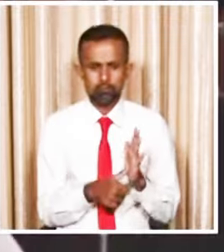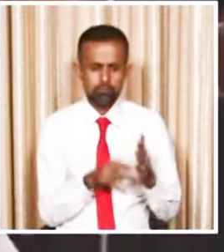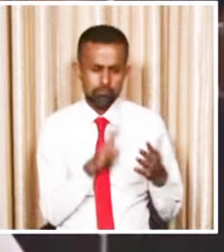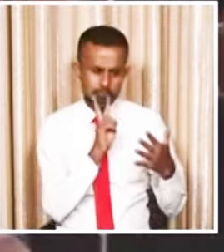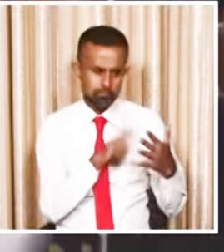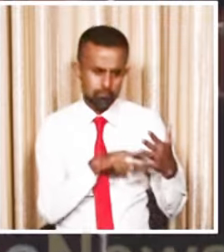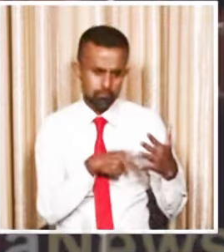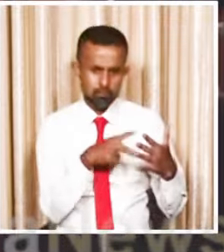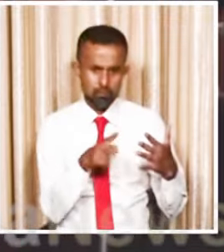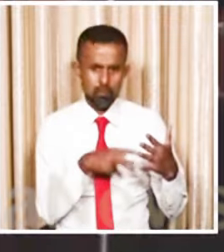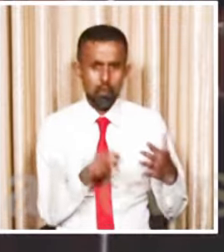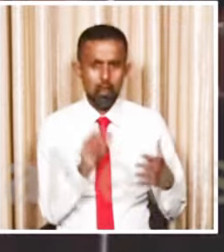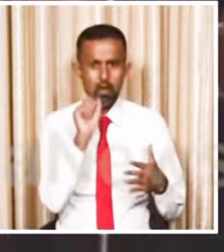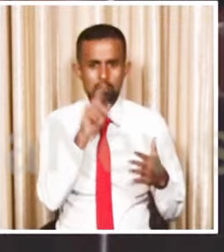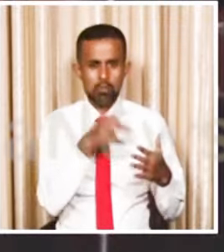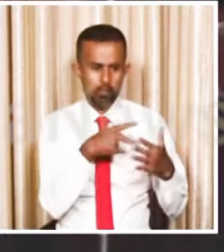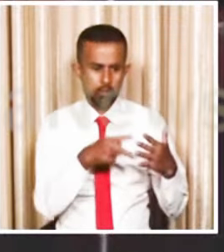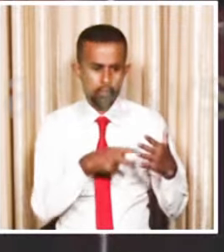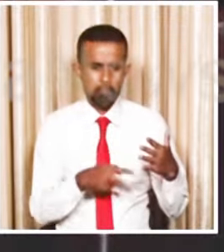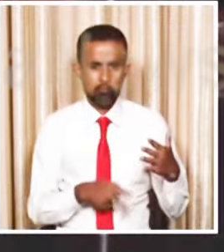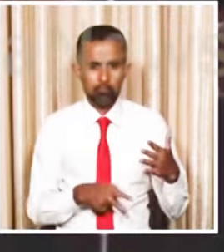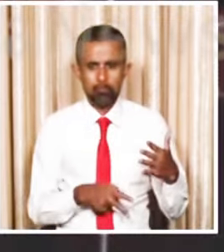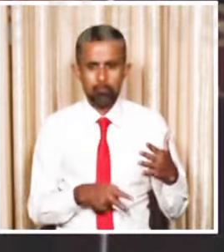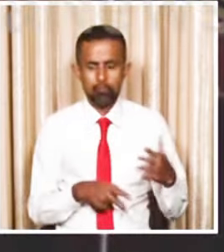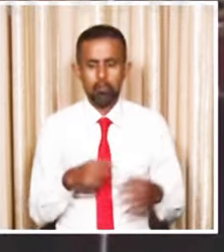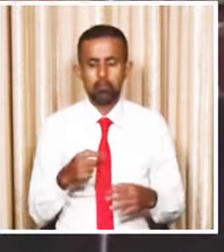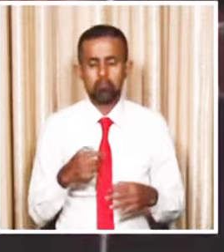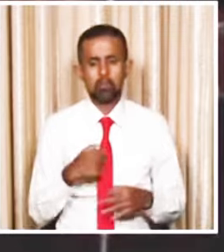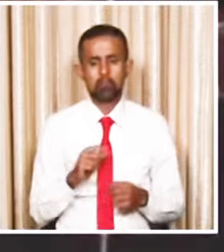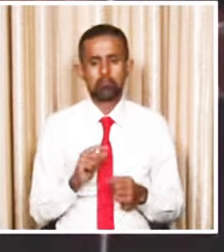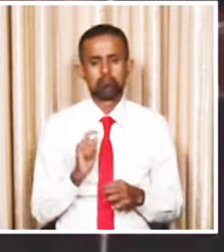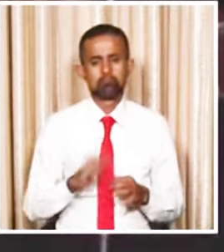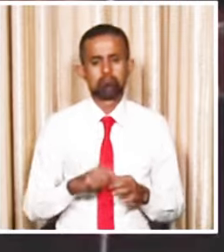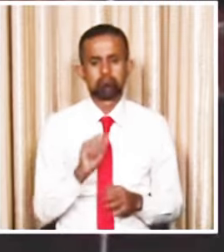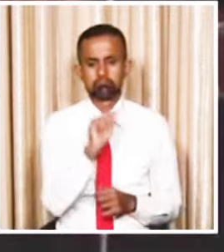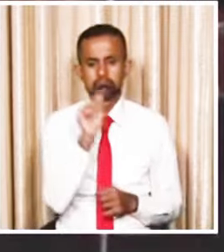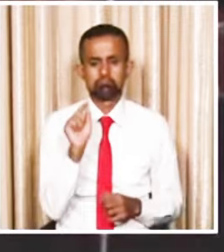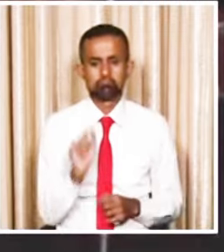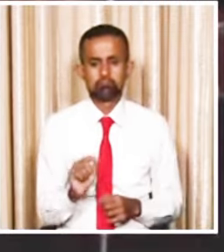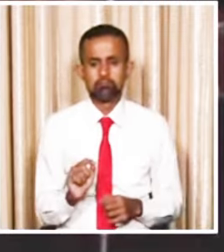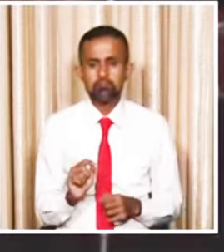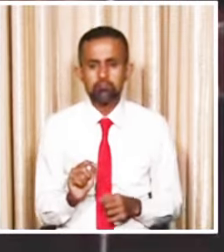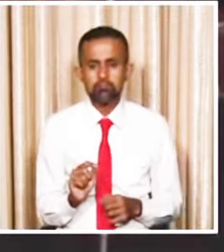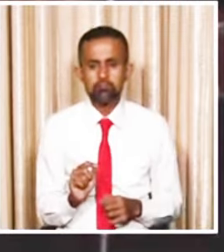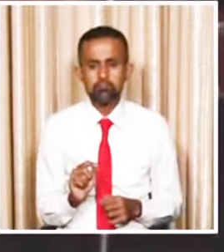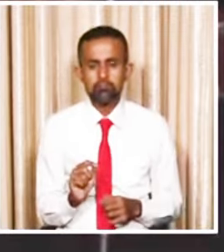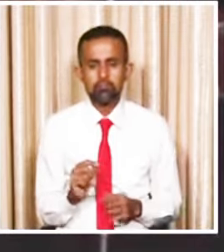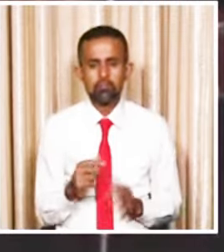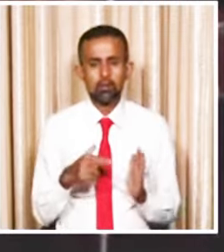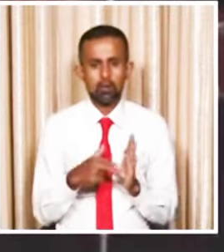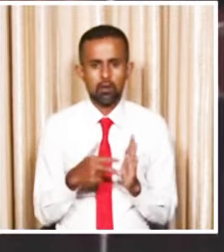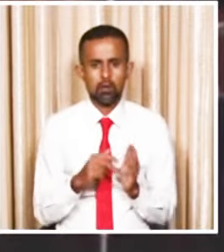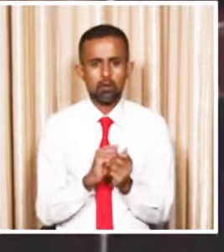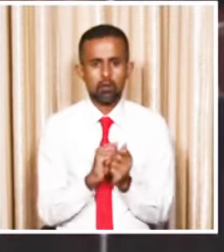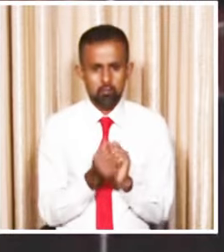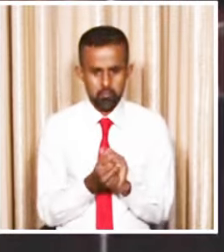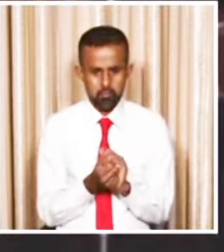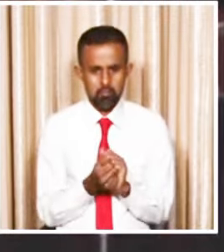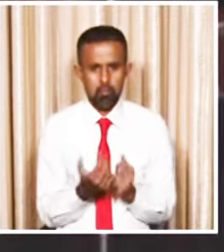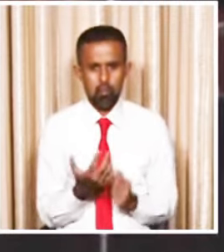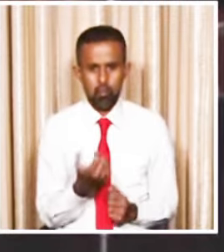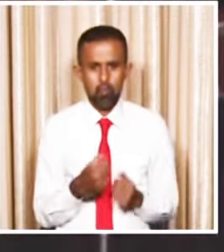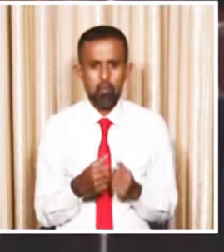బలువా మీ పనత నమయిందమ్మ బలువా మట ప్రశ్న అత్తి వినా ఇప్పుడు మీ ప్రశ్న ఎత్తటమ ఆర్థిక పరివర్తనే కిరీమట